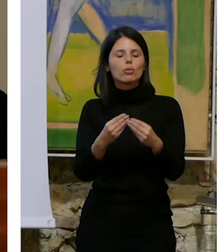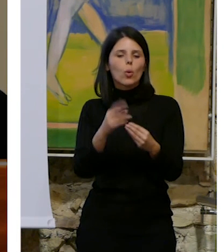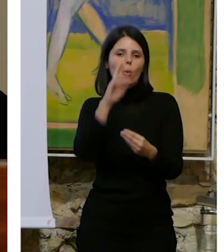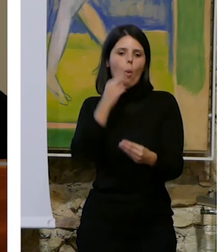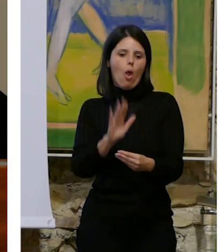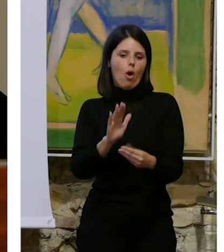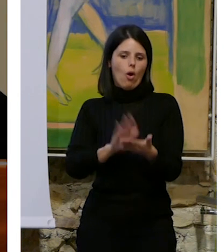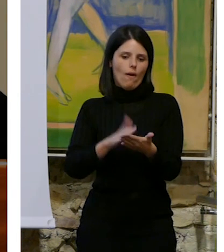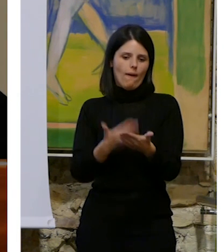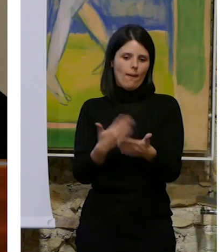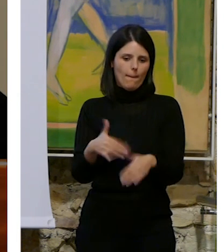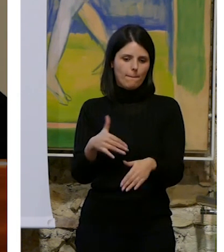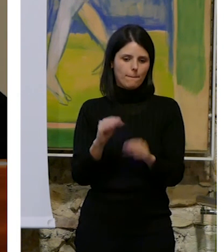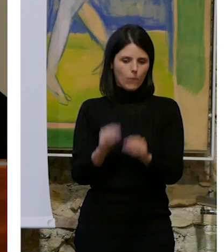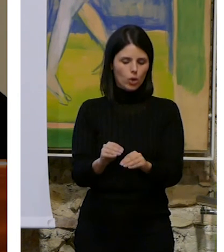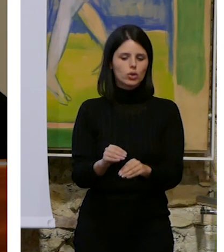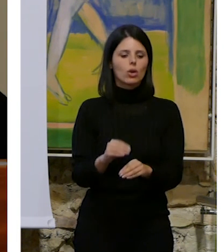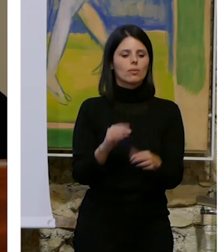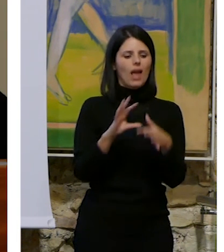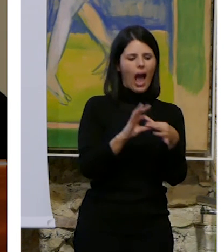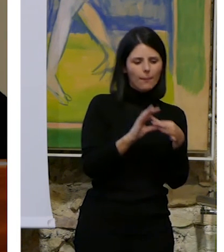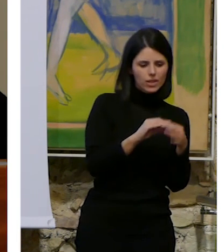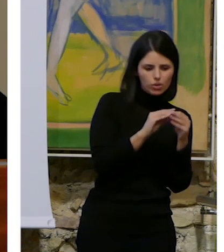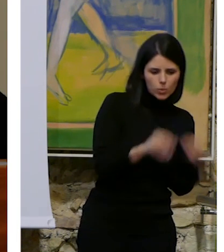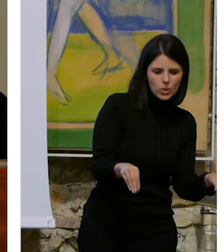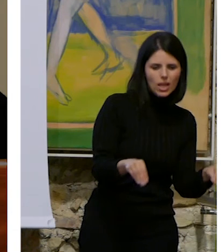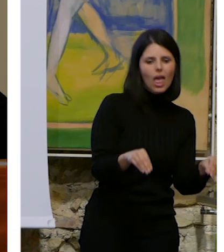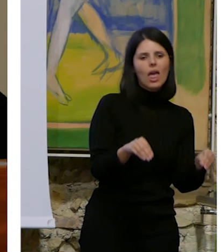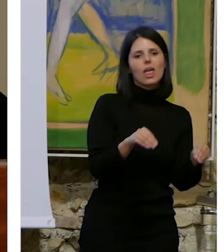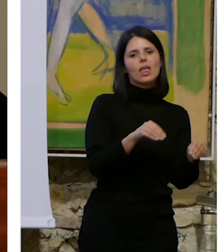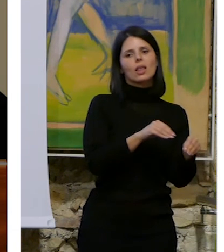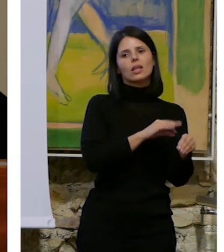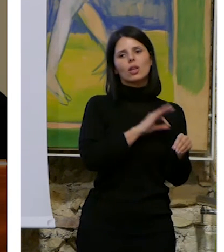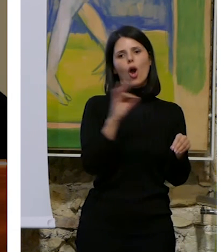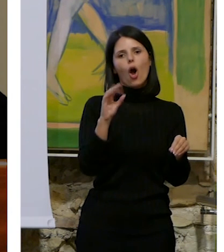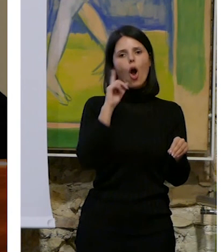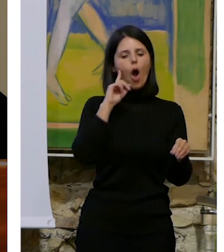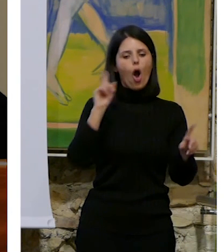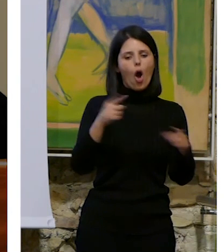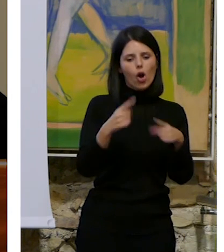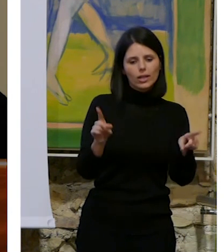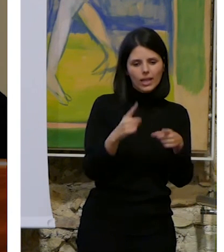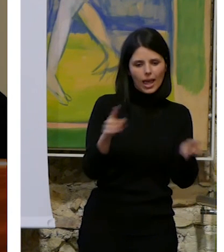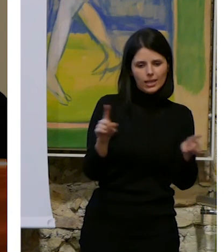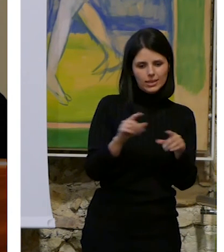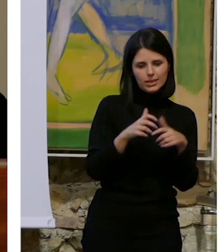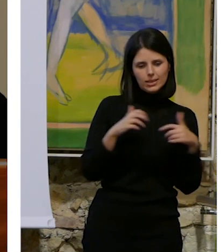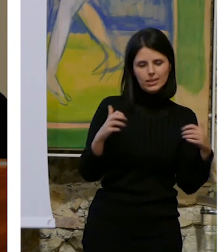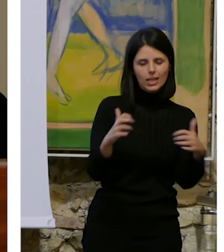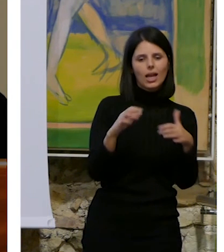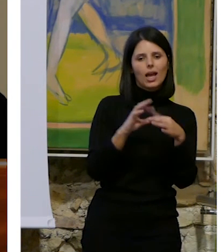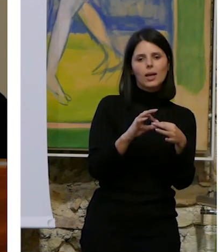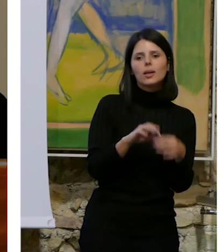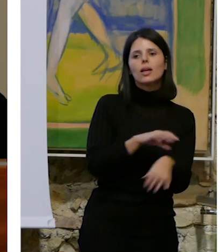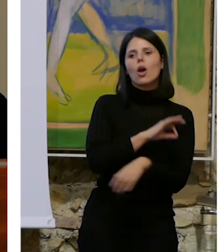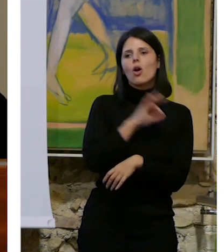fondamentale. Sono gli amici dei musei, sono gli amici dell'orchestra locale, sono gli amici